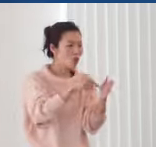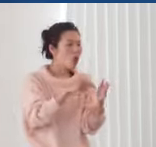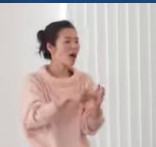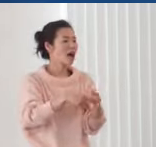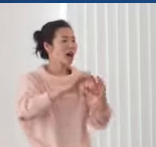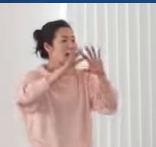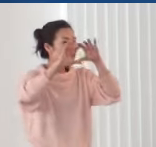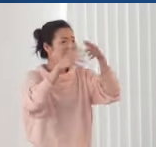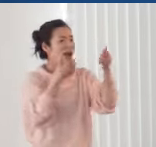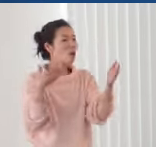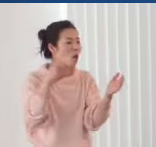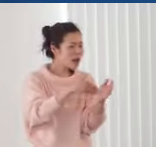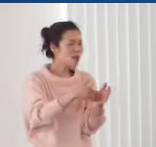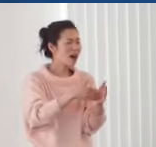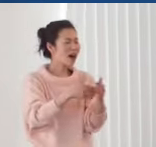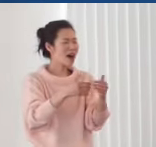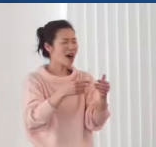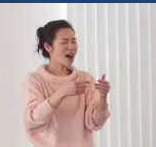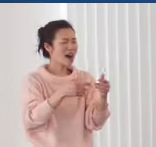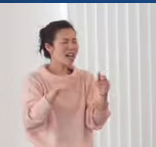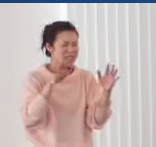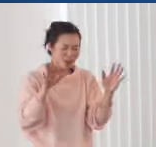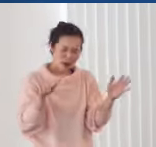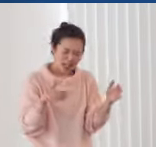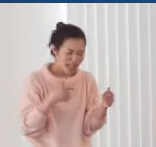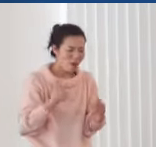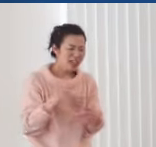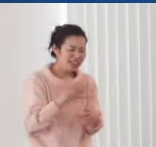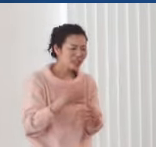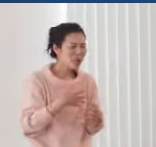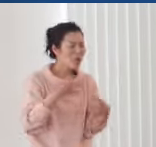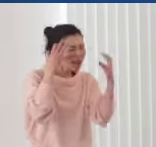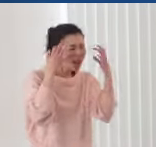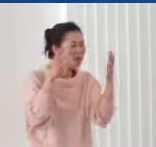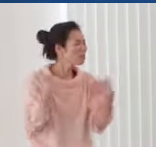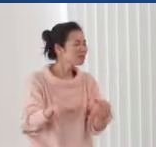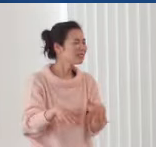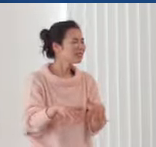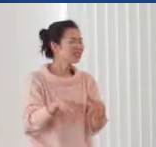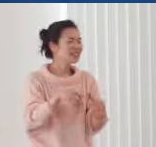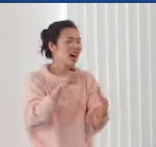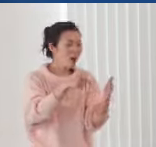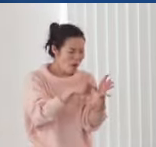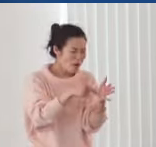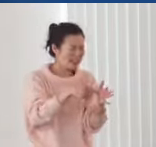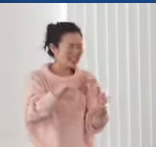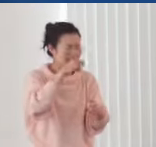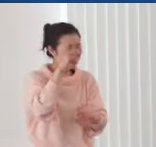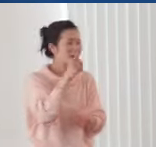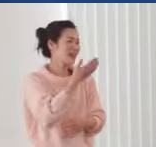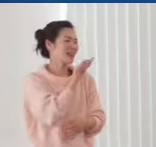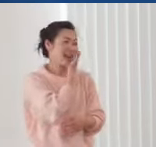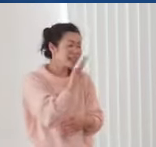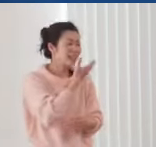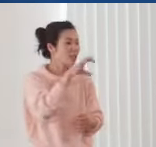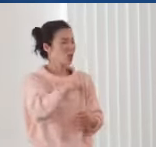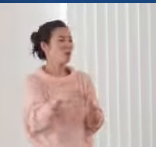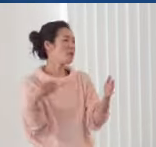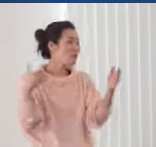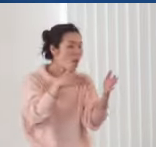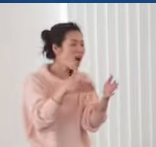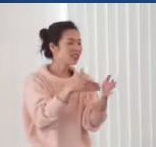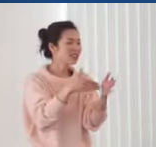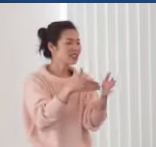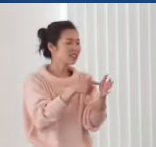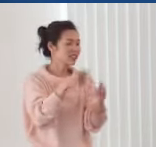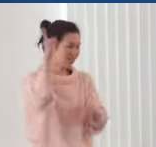この世界の終わりですから、私たちの人生の一つ一つの小さな始まりも終わりも